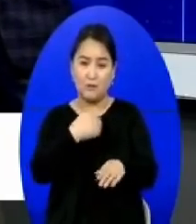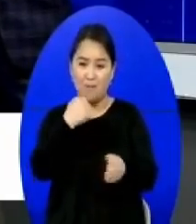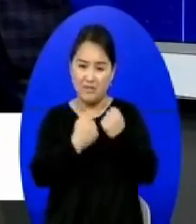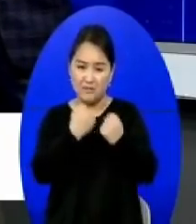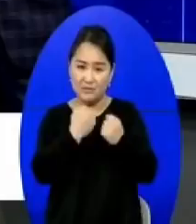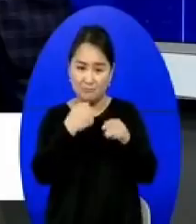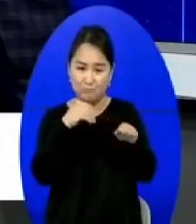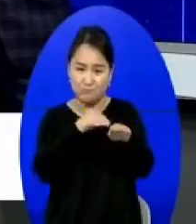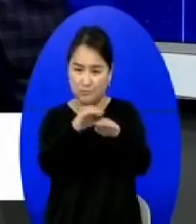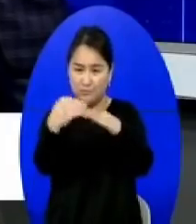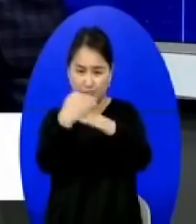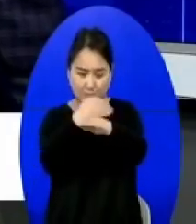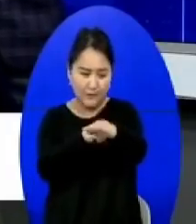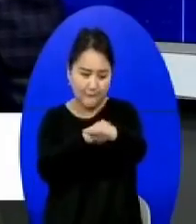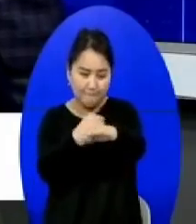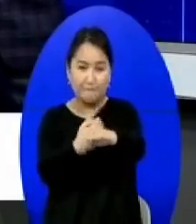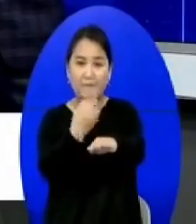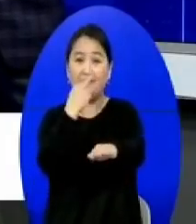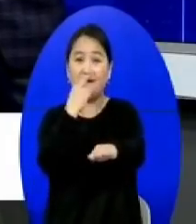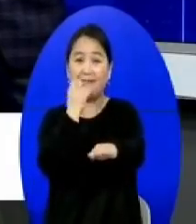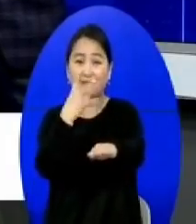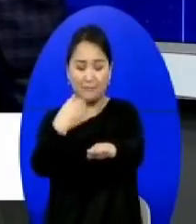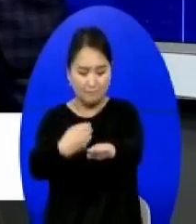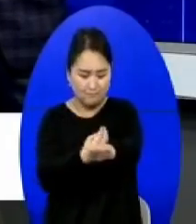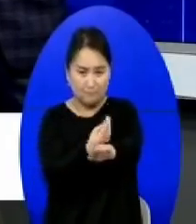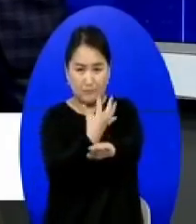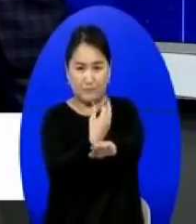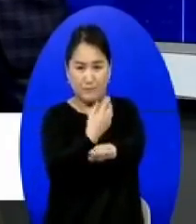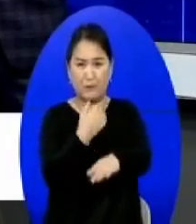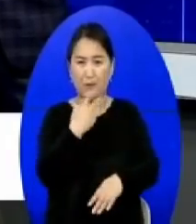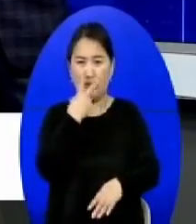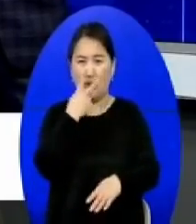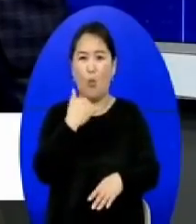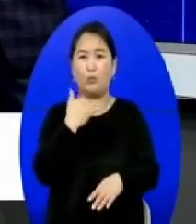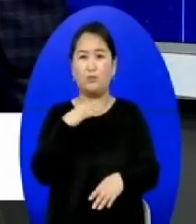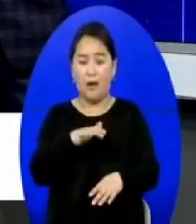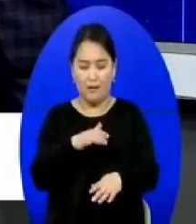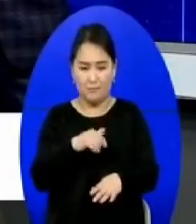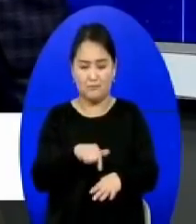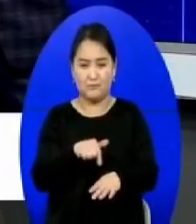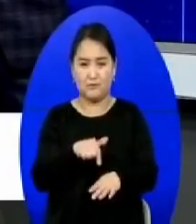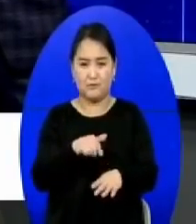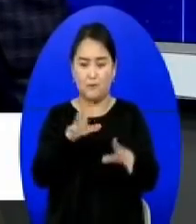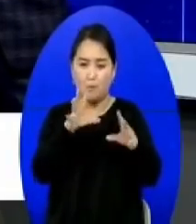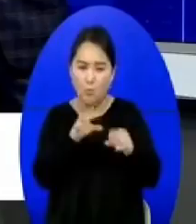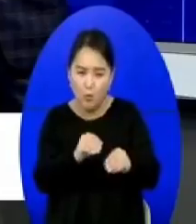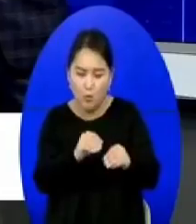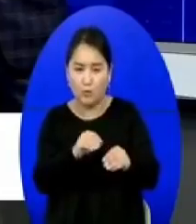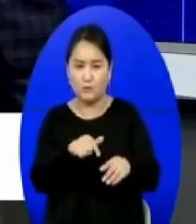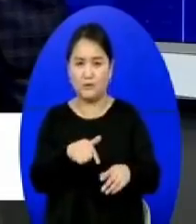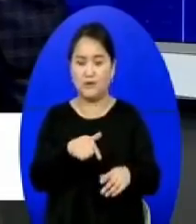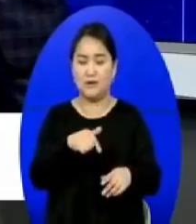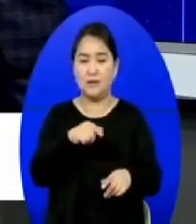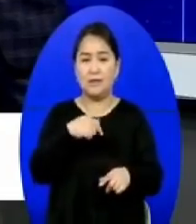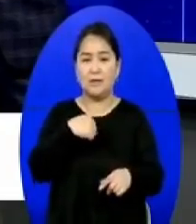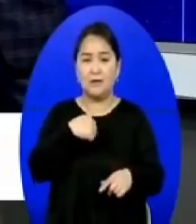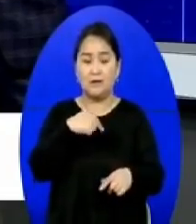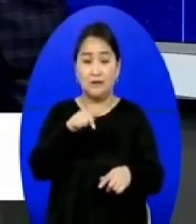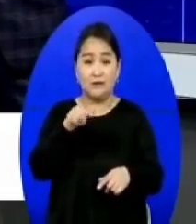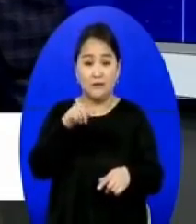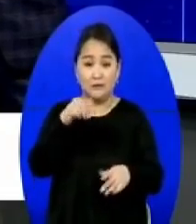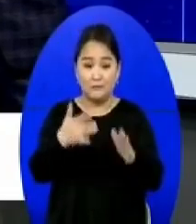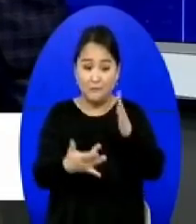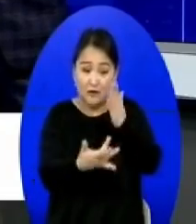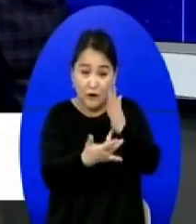нөхцөл байдлаас өнөөдрийн байдлаас харах юм бол нэг 203 автобустай угарын хийг хэмжих нь тоног төхөөрөмжийг бол суйрлуулсан гэсэн мэдээллийг байгаль орчин